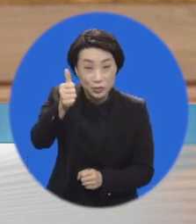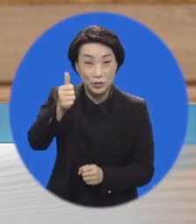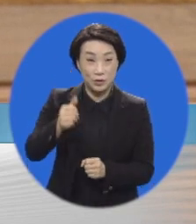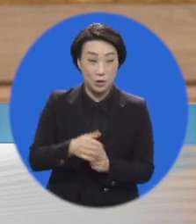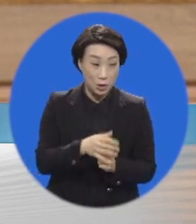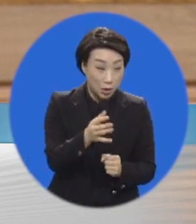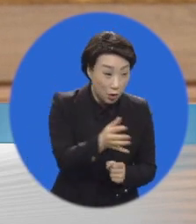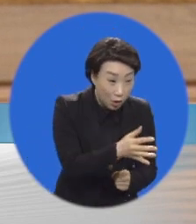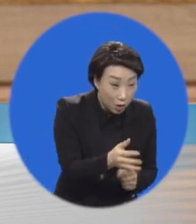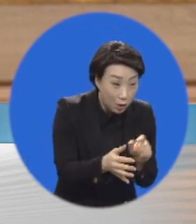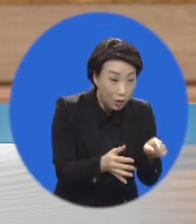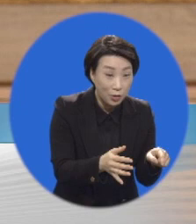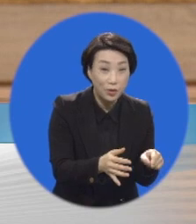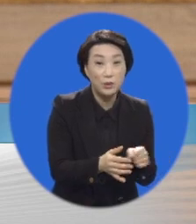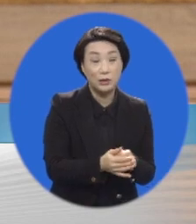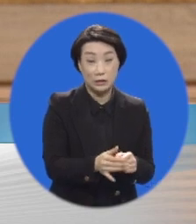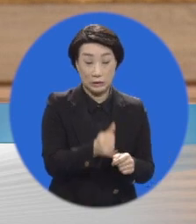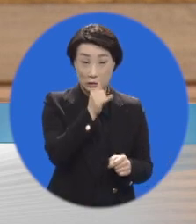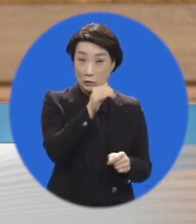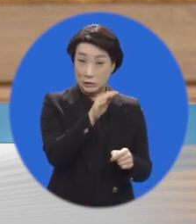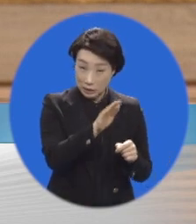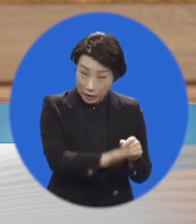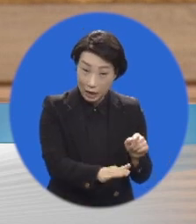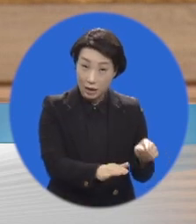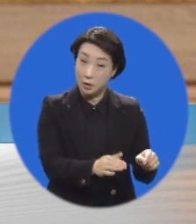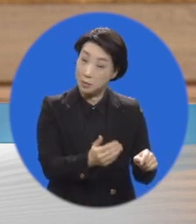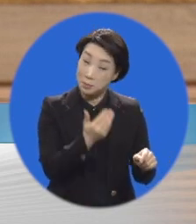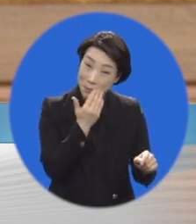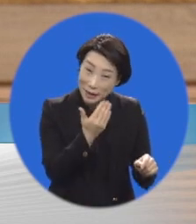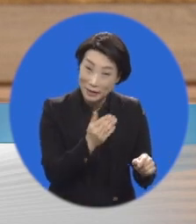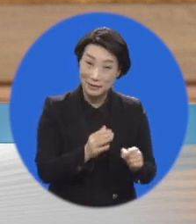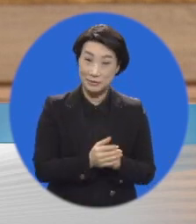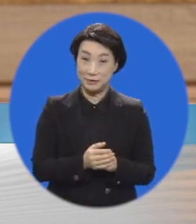없는 것을 있게 하고